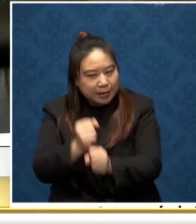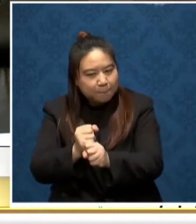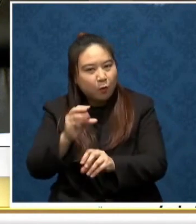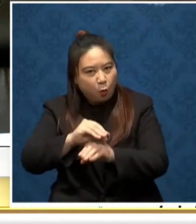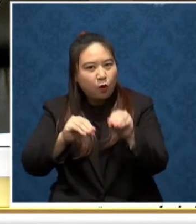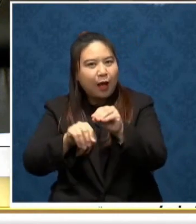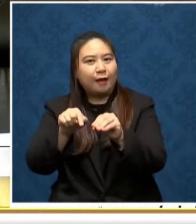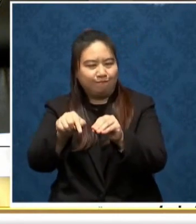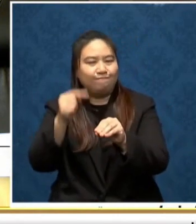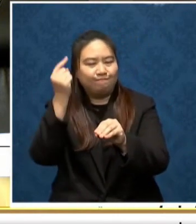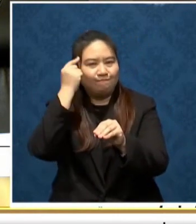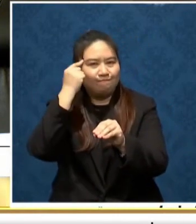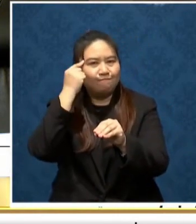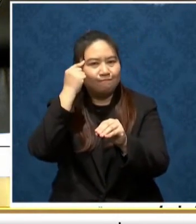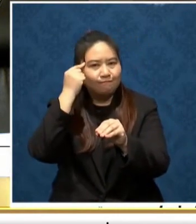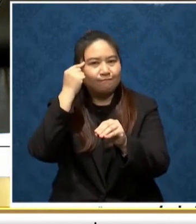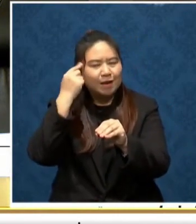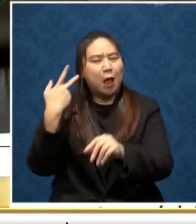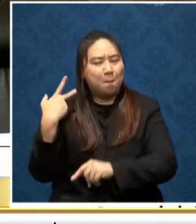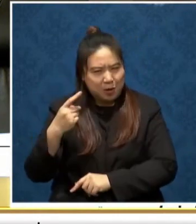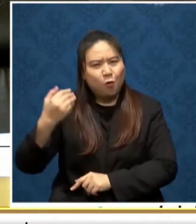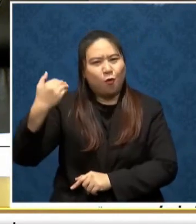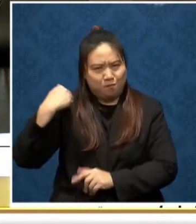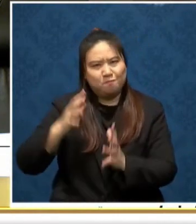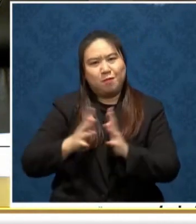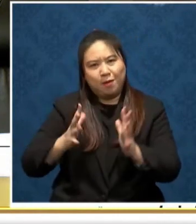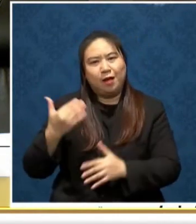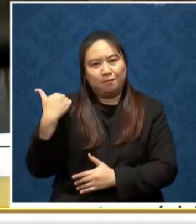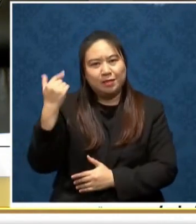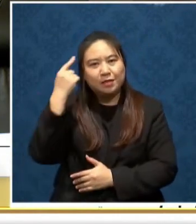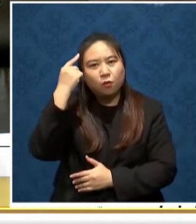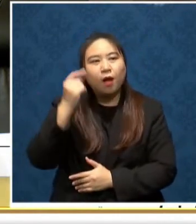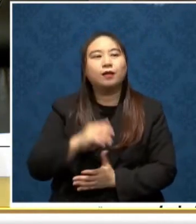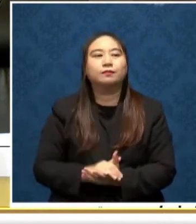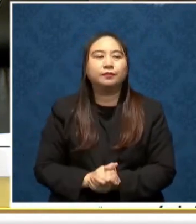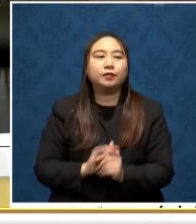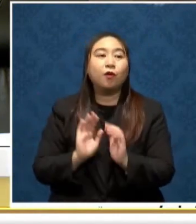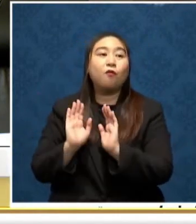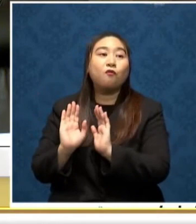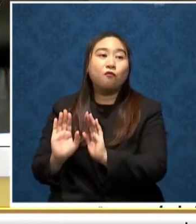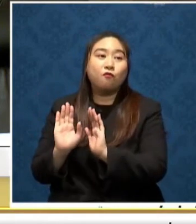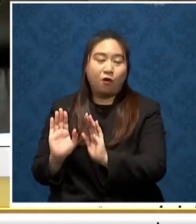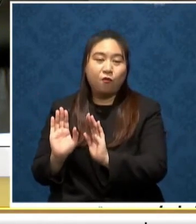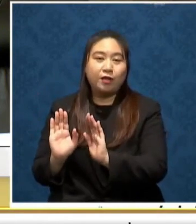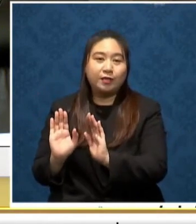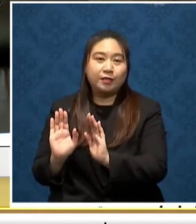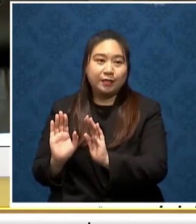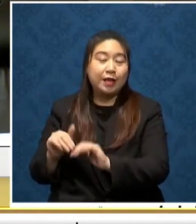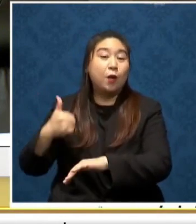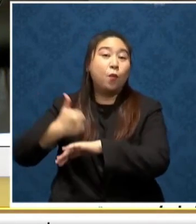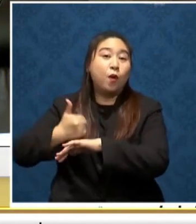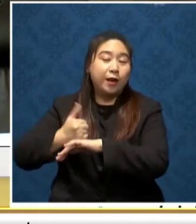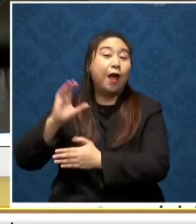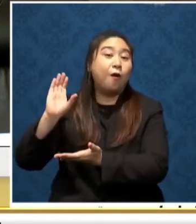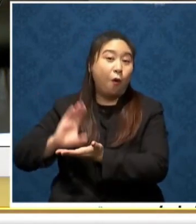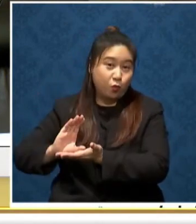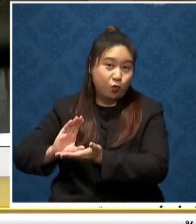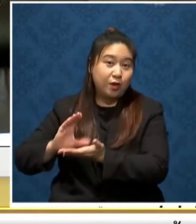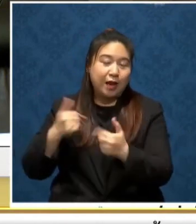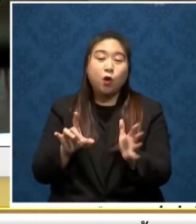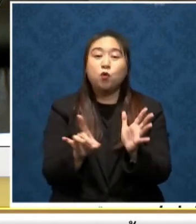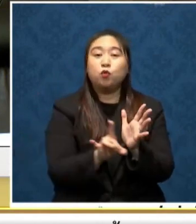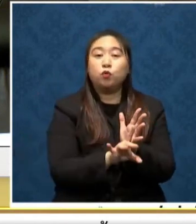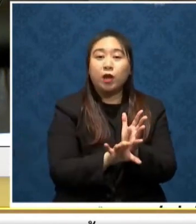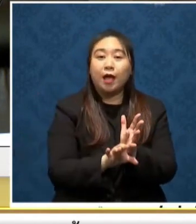ที่น่าจะมีประโยชน์มากๆนะครับก็ขอฝากท่านผู้บริหารกองทุนนะครับแต่สุดท้ายนะครับก็ขอบคุ